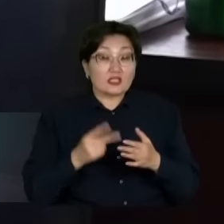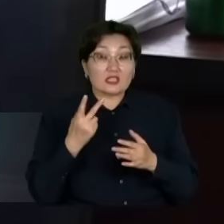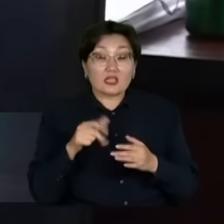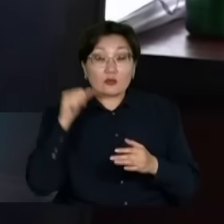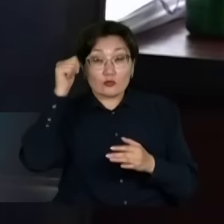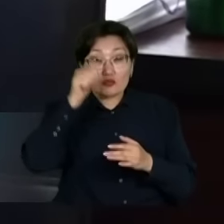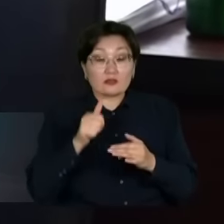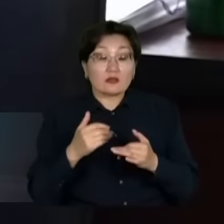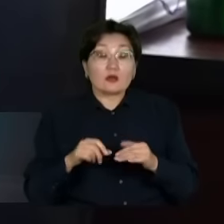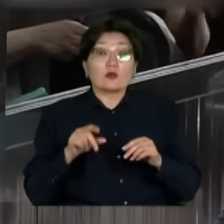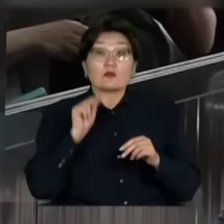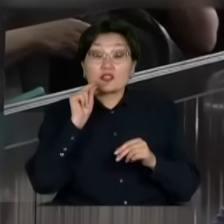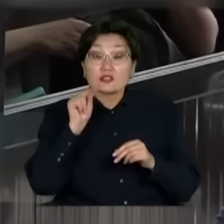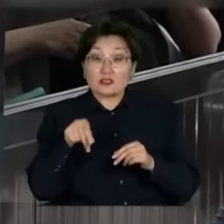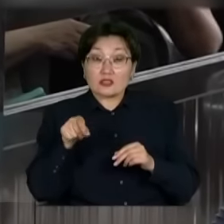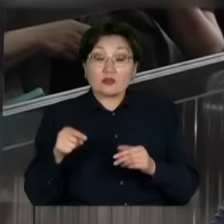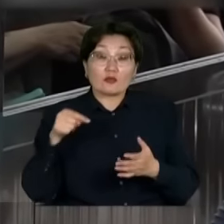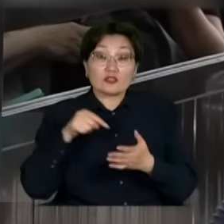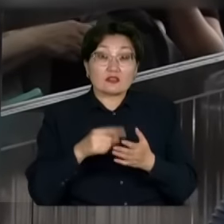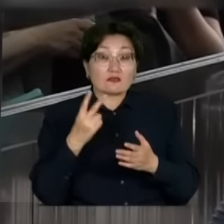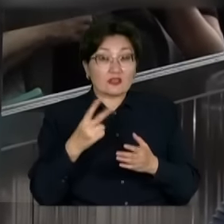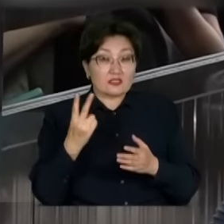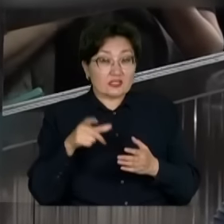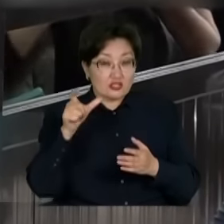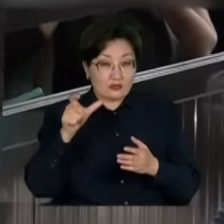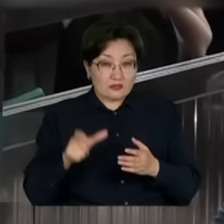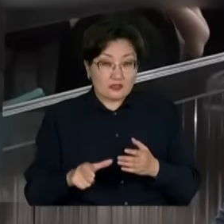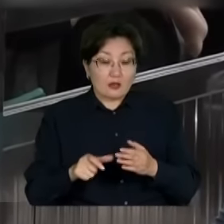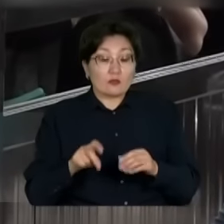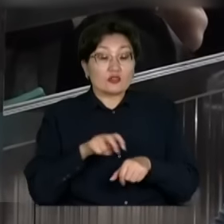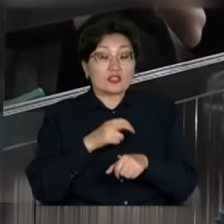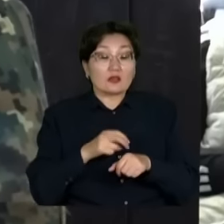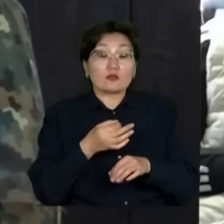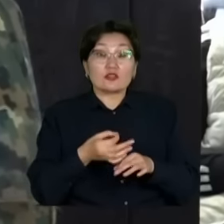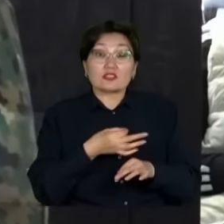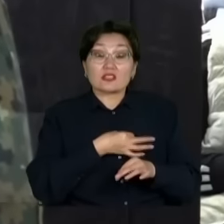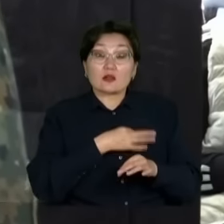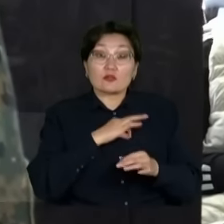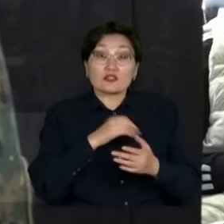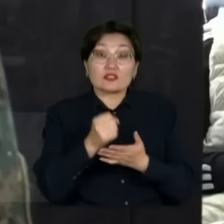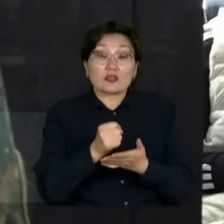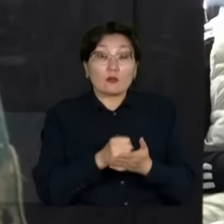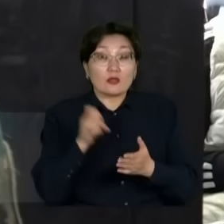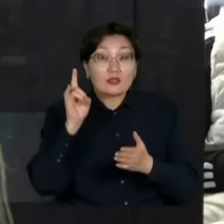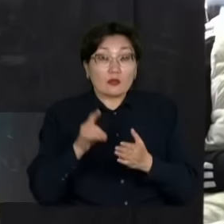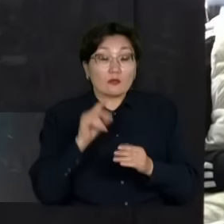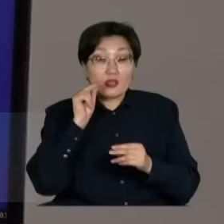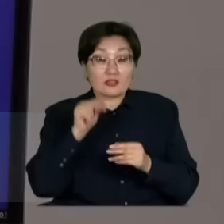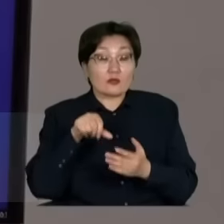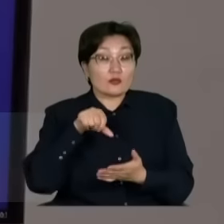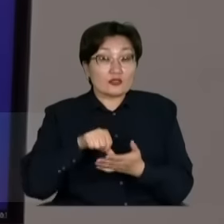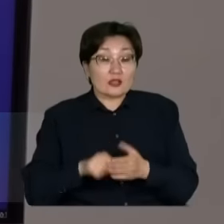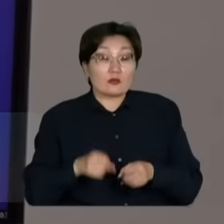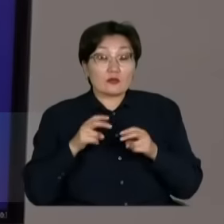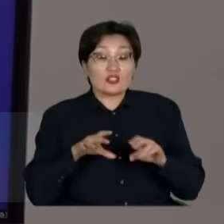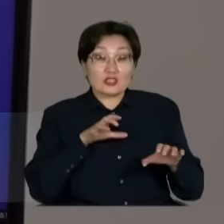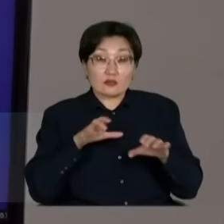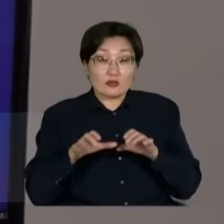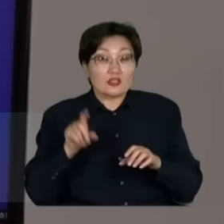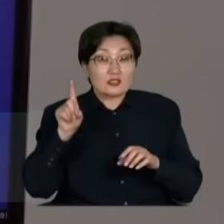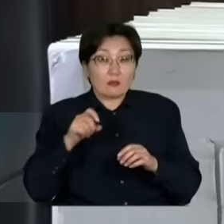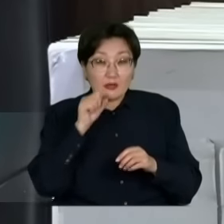года и вот на скам подсудимых оказались 22 человека врачей нотариусов и таксистов обвиняют в участии в ОПГ мошенничестве и